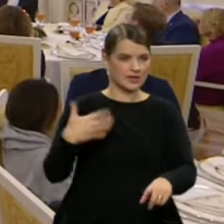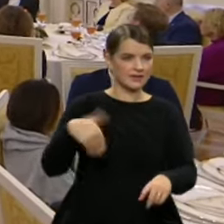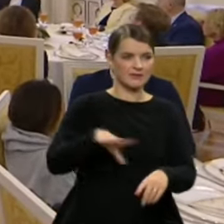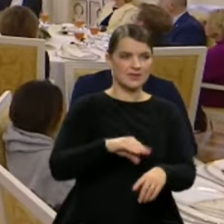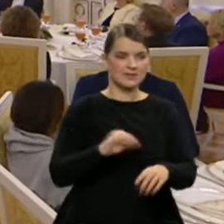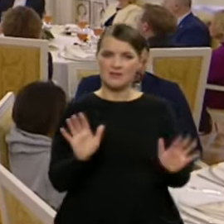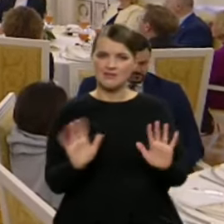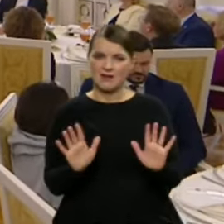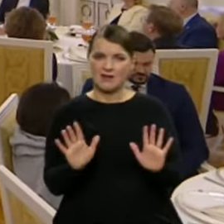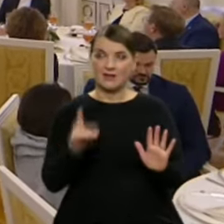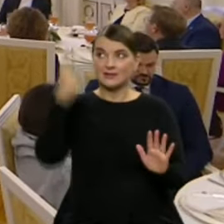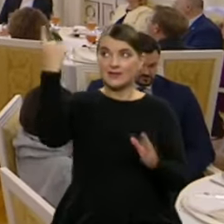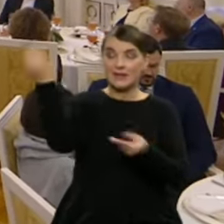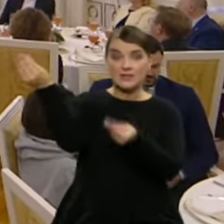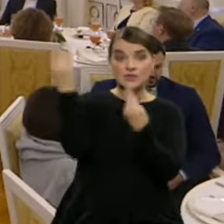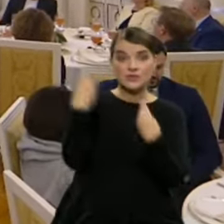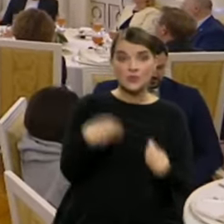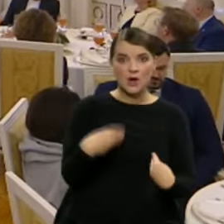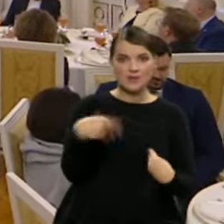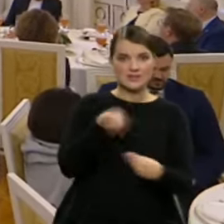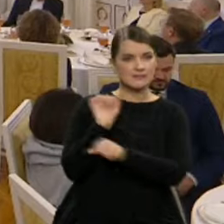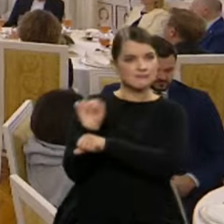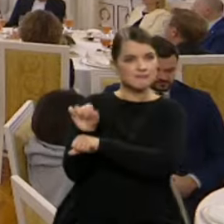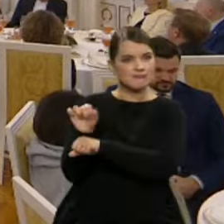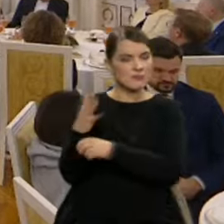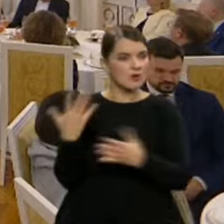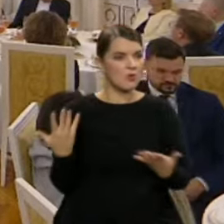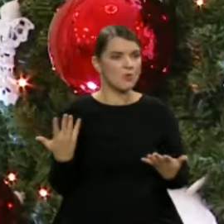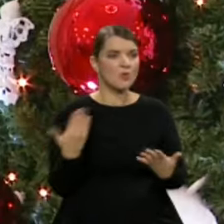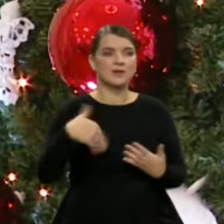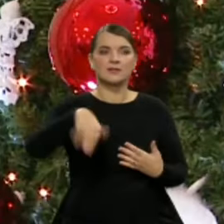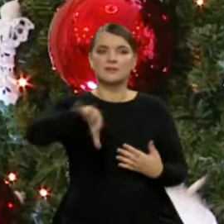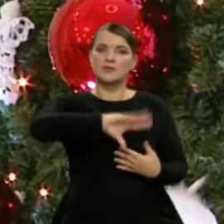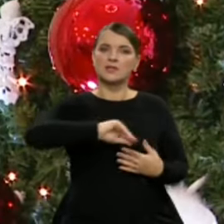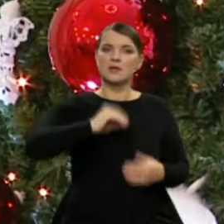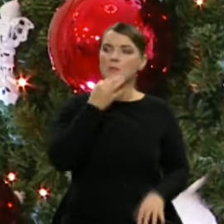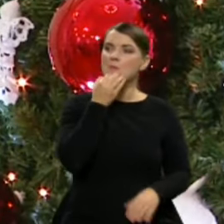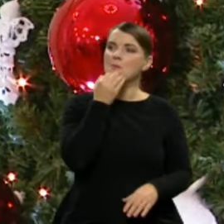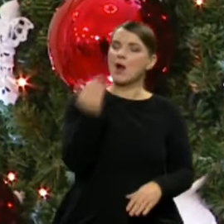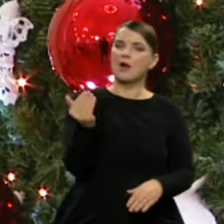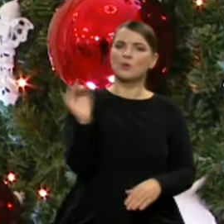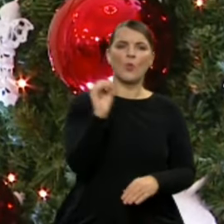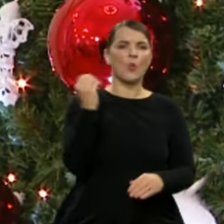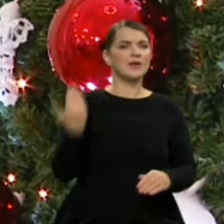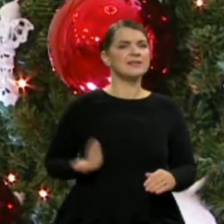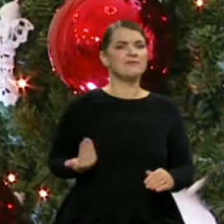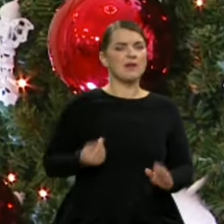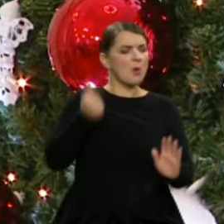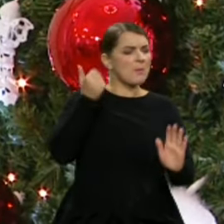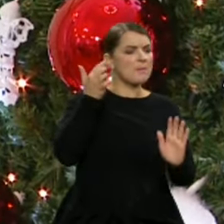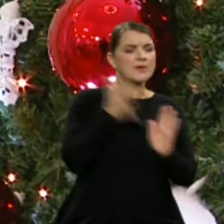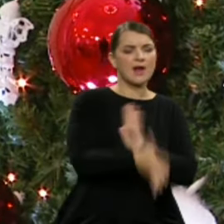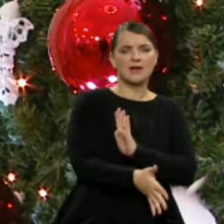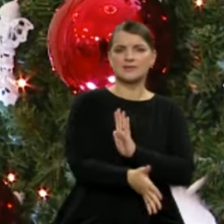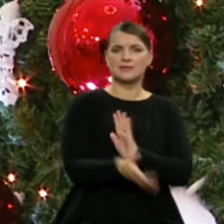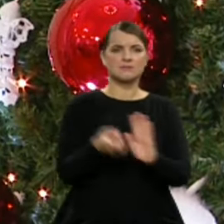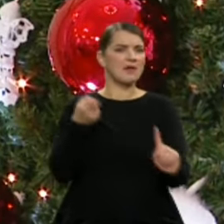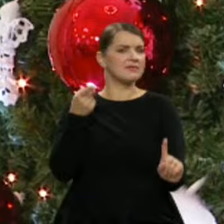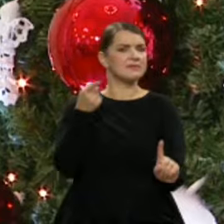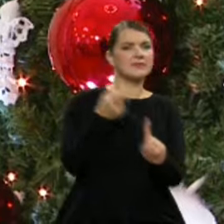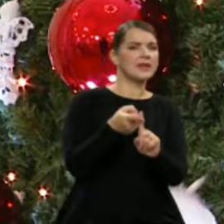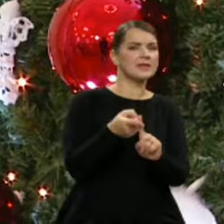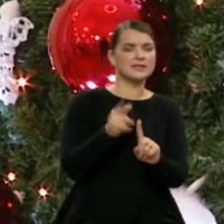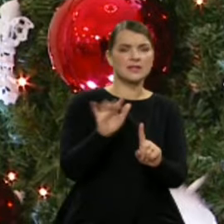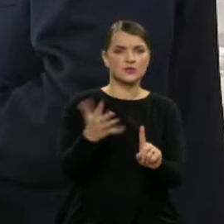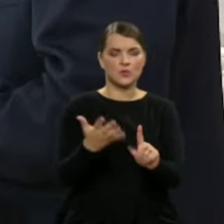ką iš Dievo esame gavę, neklaustume, kokia gyvenimo prasmė ir tikslas, visa